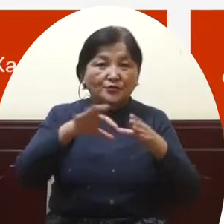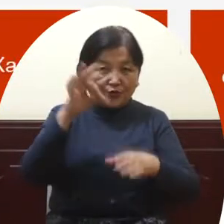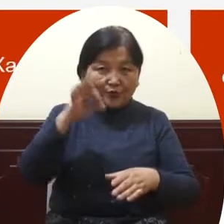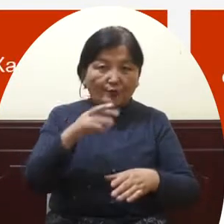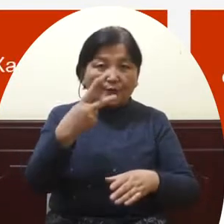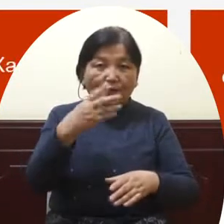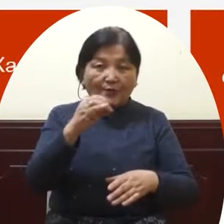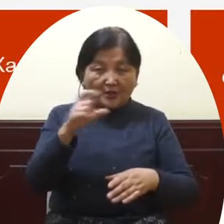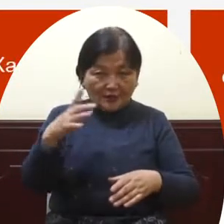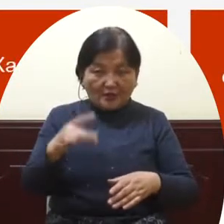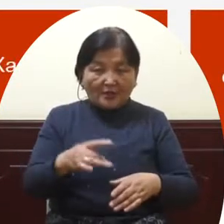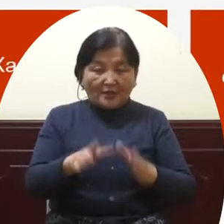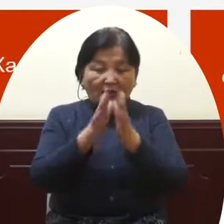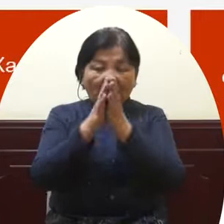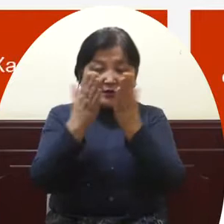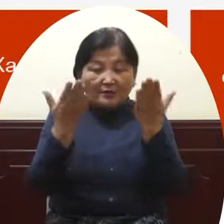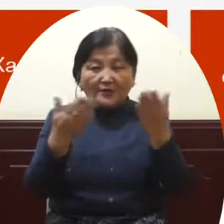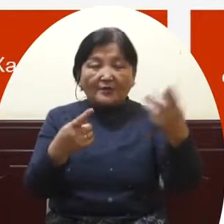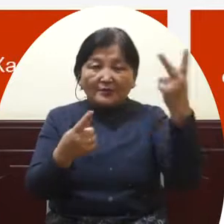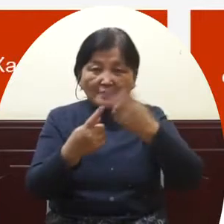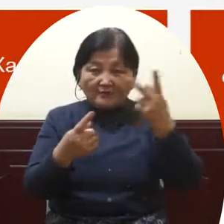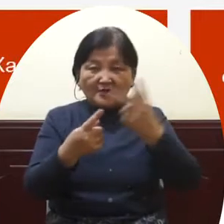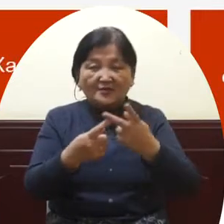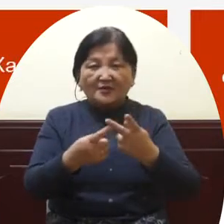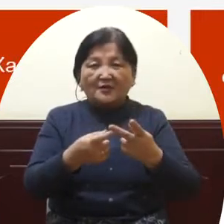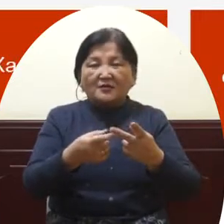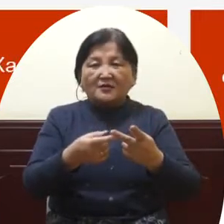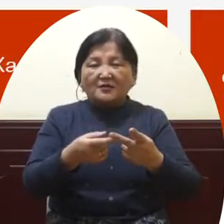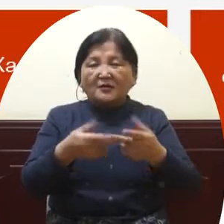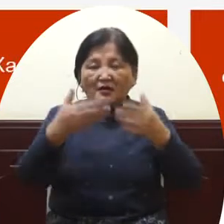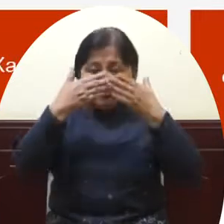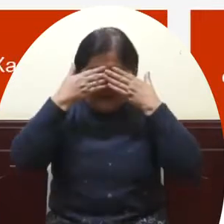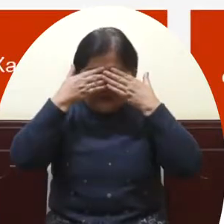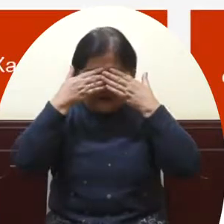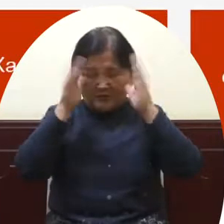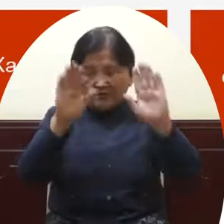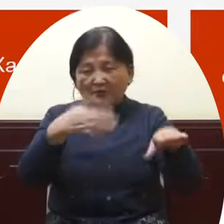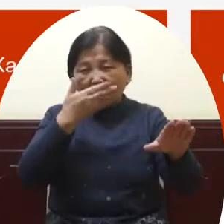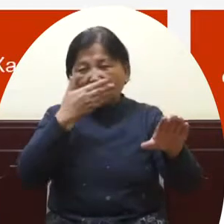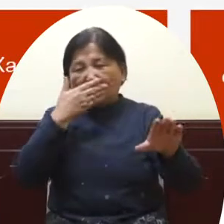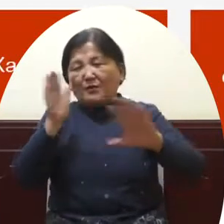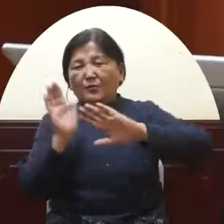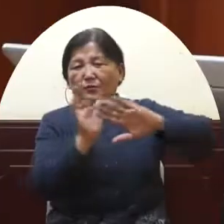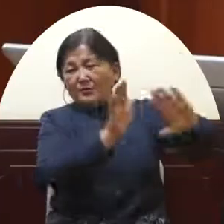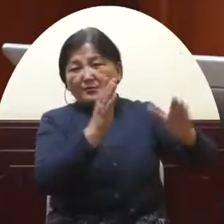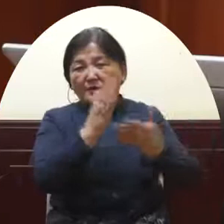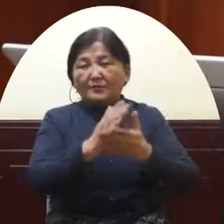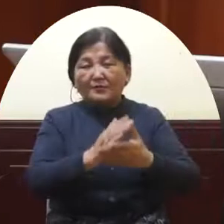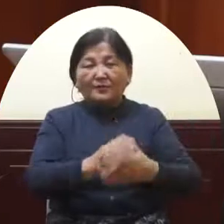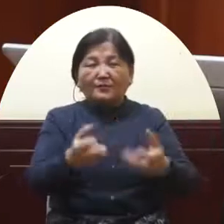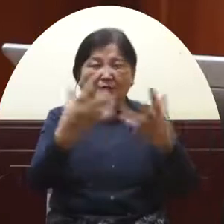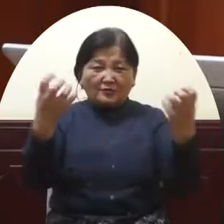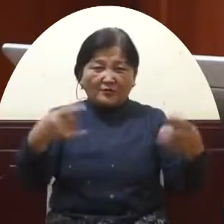сонгуулийн үеэр хэвлэл мэдээлэлээс залхдаг. Зогсоо зайгүй бүх хэлбэрийн хэвлэл мэдээллийн сувгуудыг ашиглаж